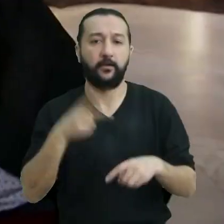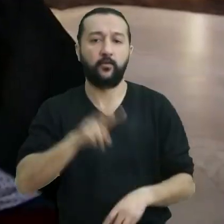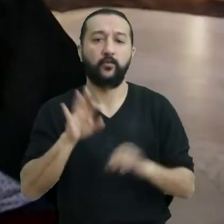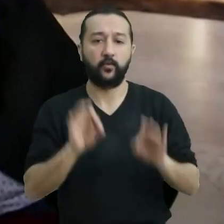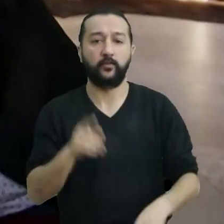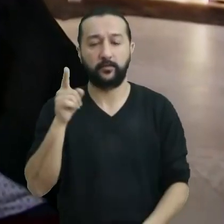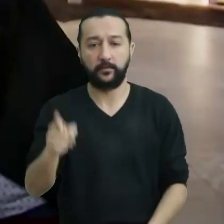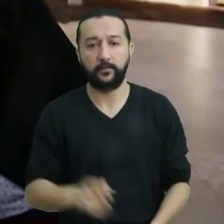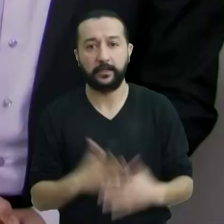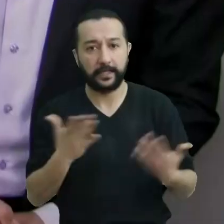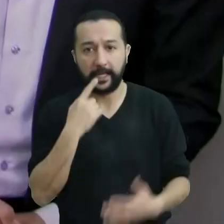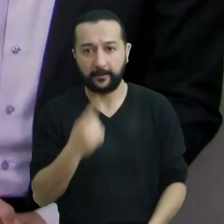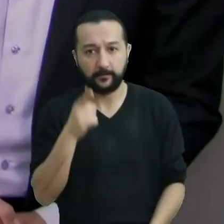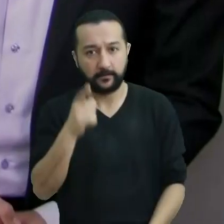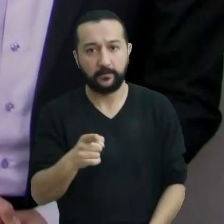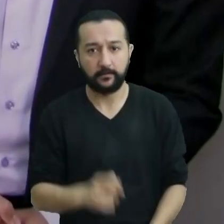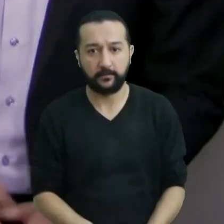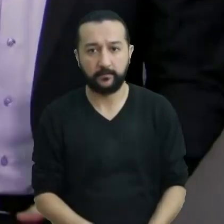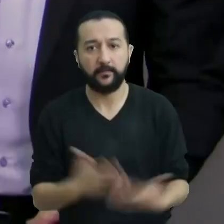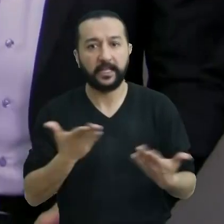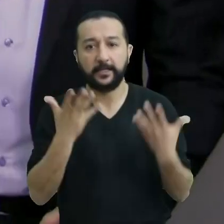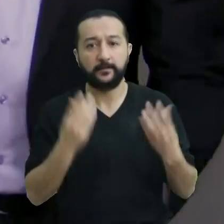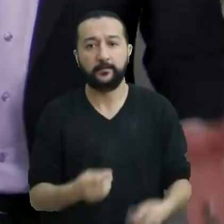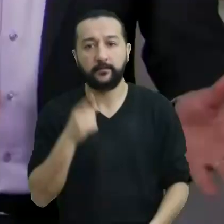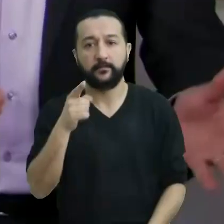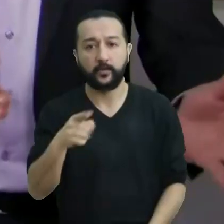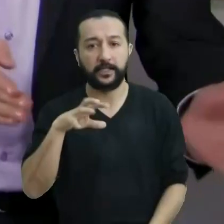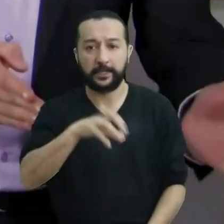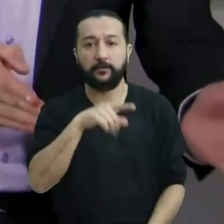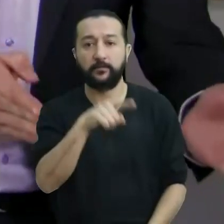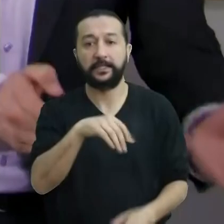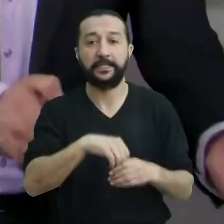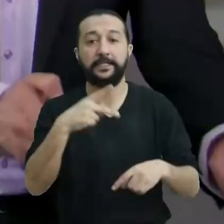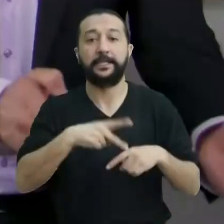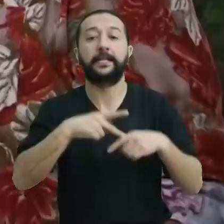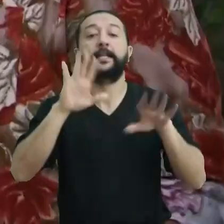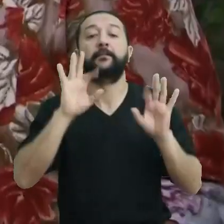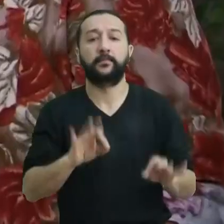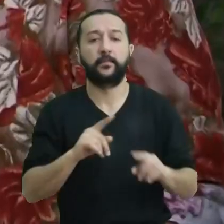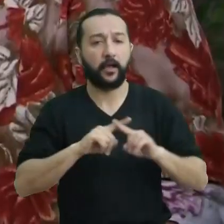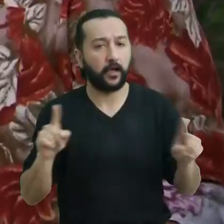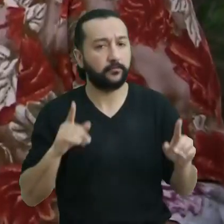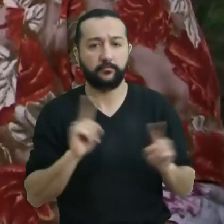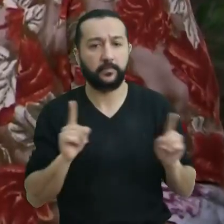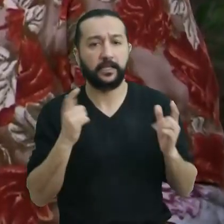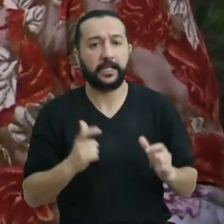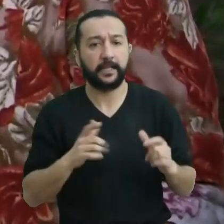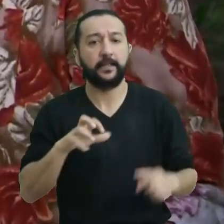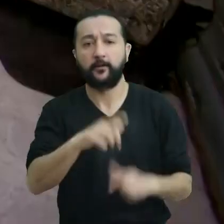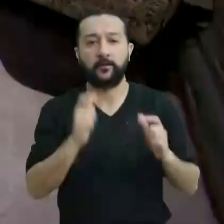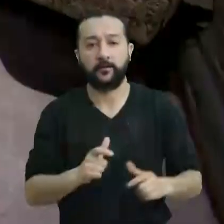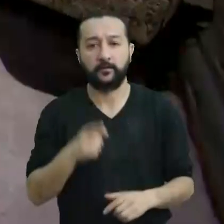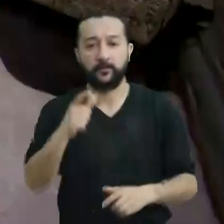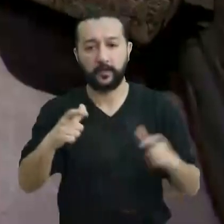öldürücü. Ne diyorsun sen? Nasıl yani? Bu tarantula zehri değil miydi yani? Kesinlikle. Nerede